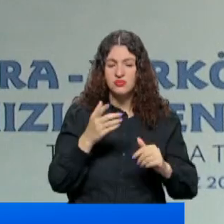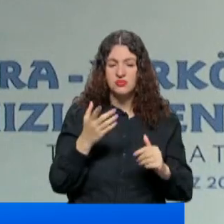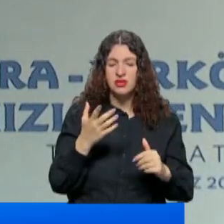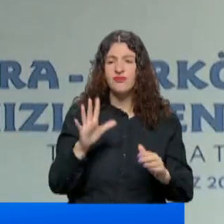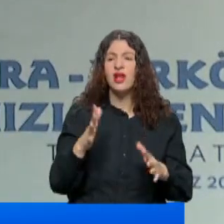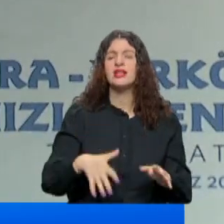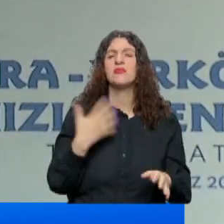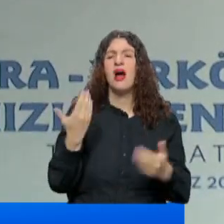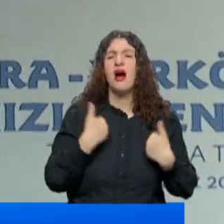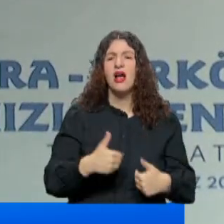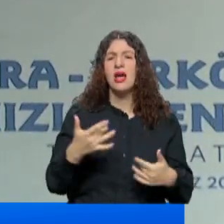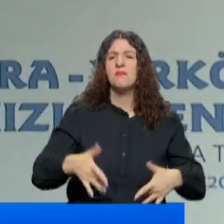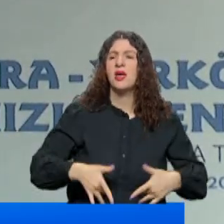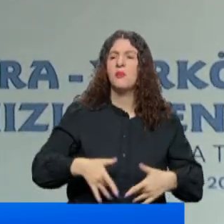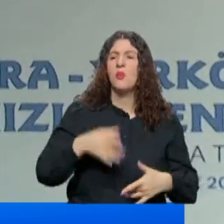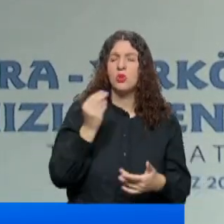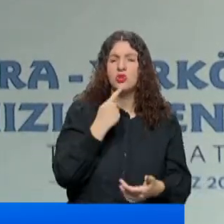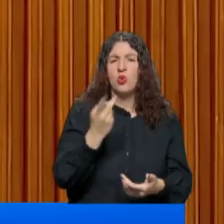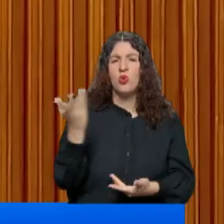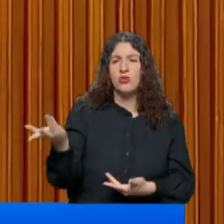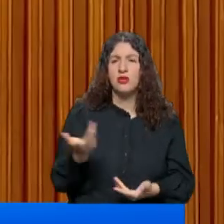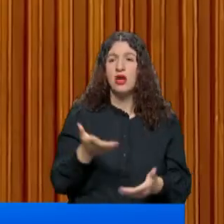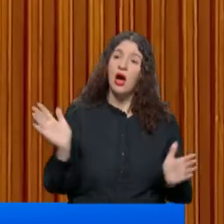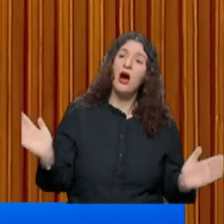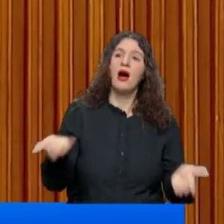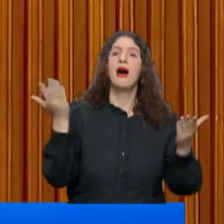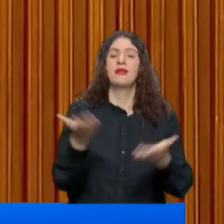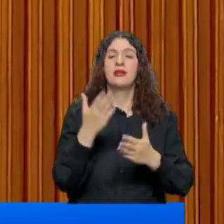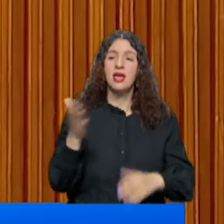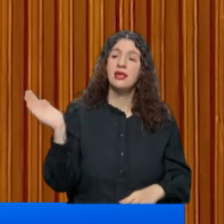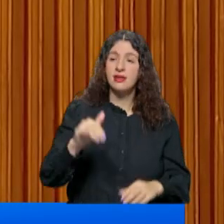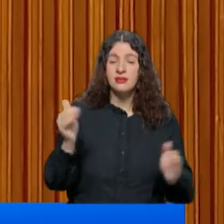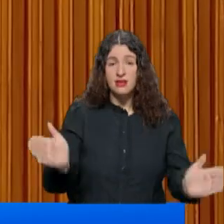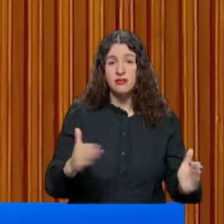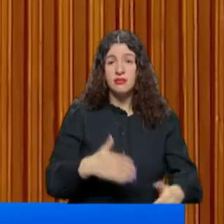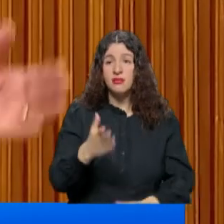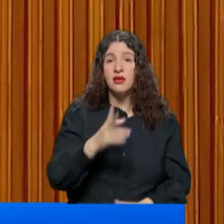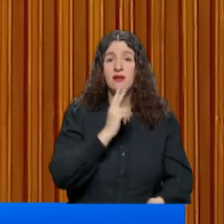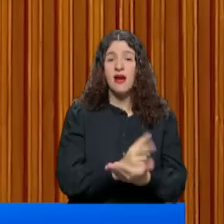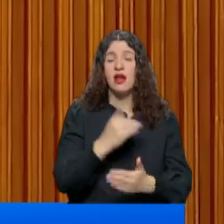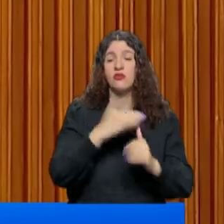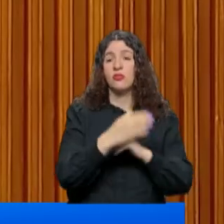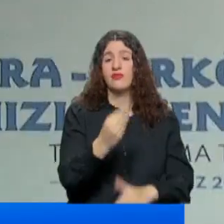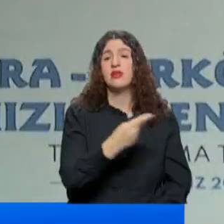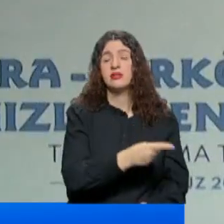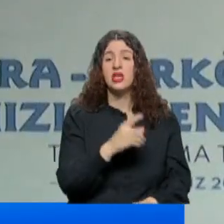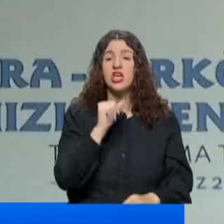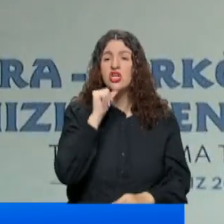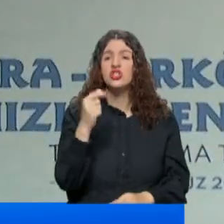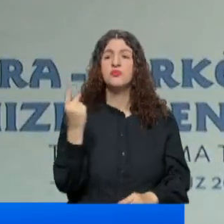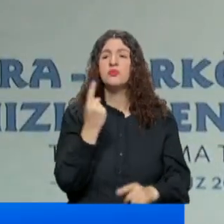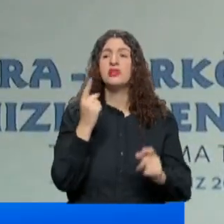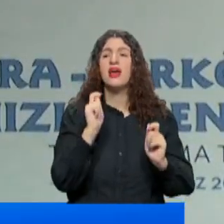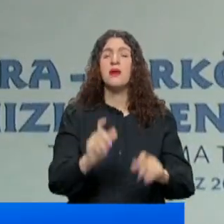istemedikleri, hallerinden memnun olduklarını söylüyorlar. Hodri meydan, getir sandığı, kararı milletimiz versin. Hiçbir